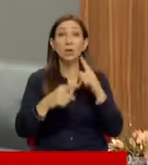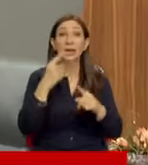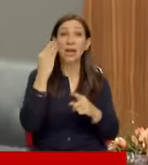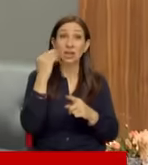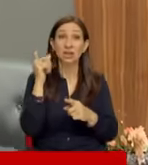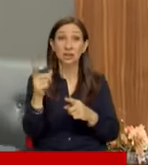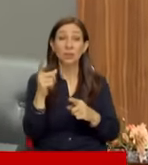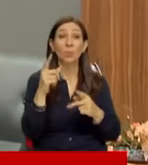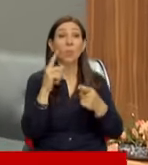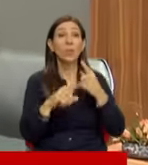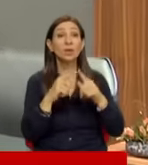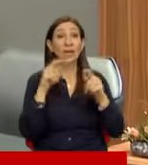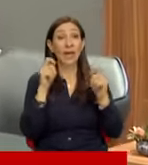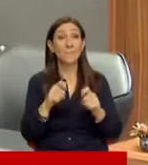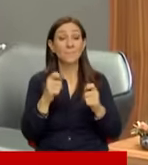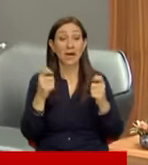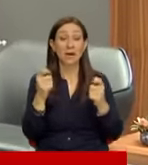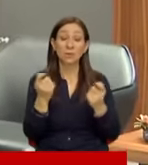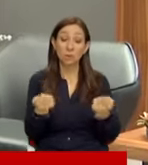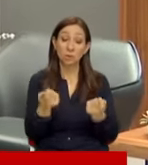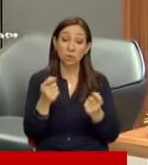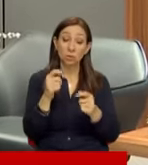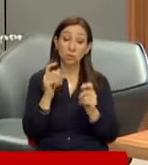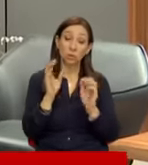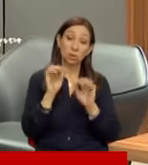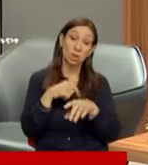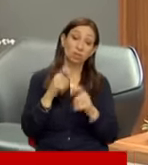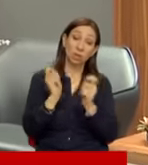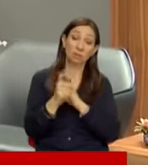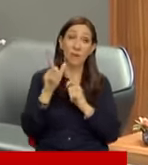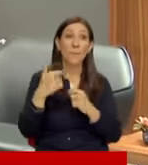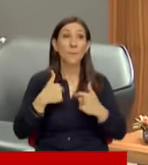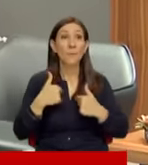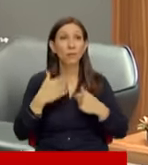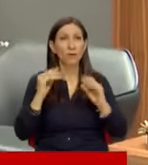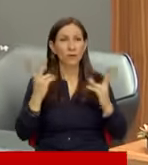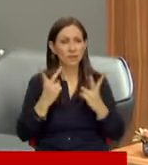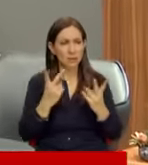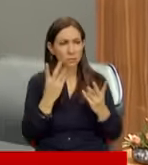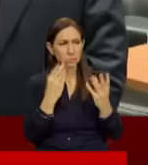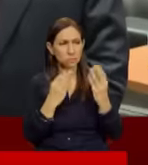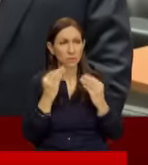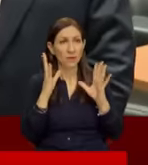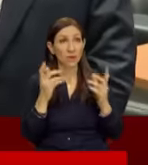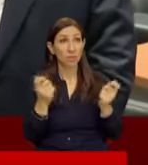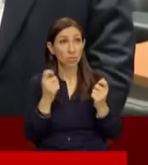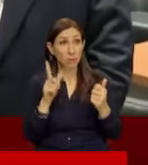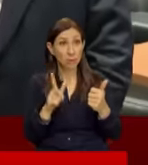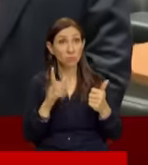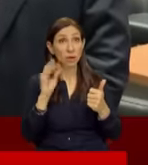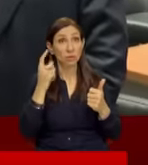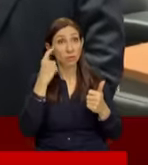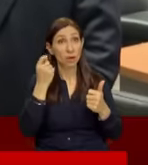anlayışını, siyaset yapma biçimini değiştir. Ben kendi üzerime aldığım çok mesaj var. Daha çok çalışmalıyım, daha